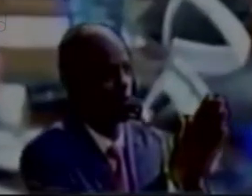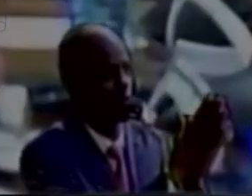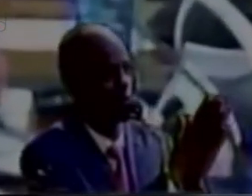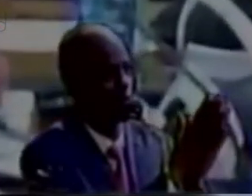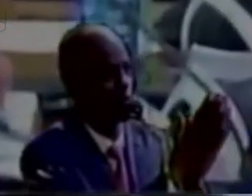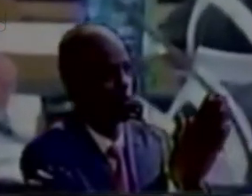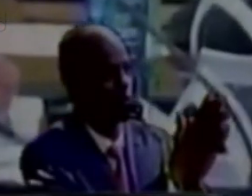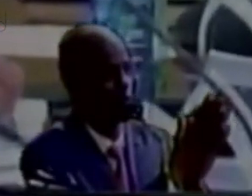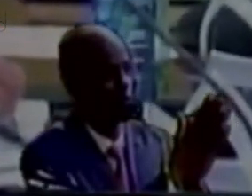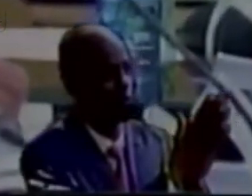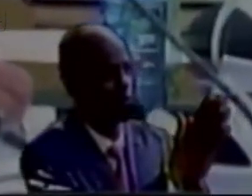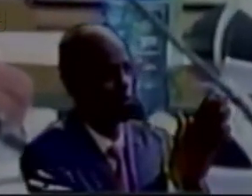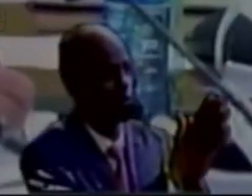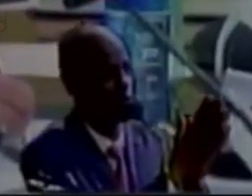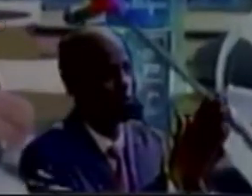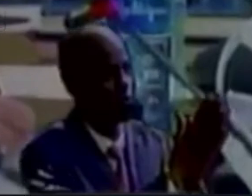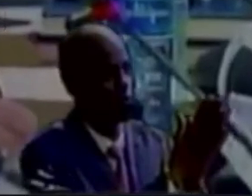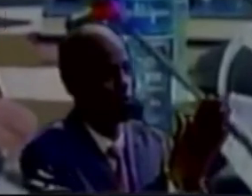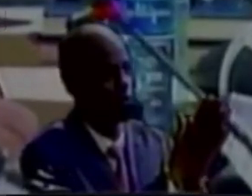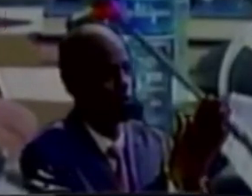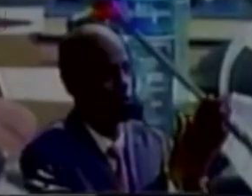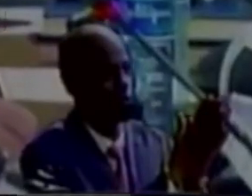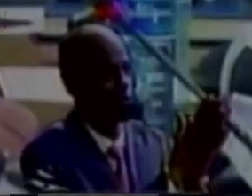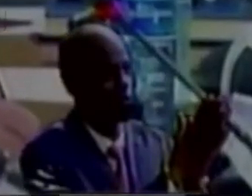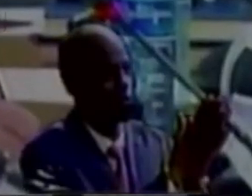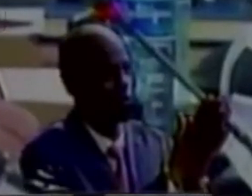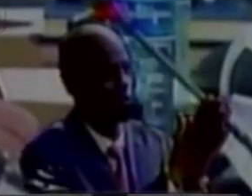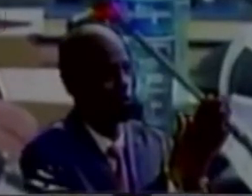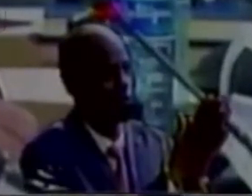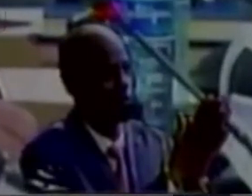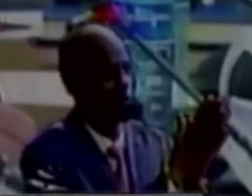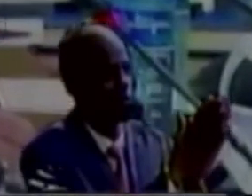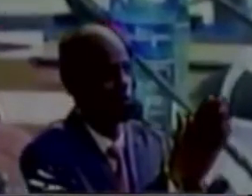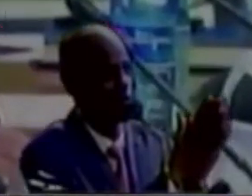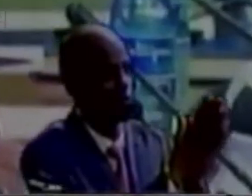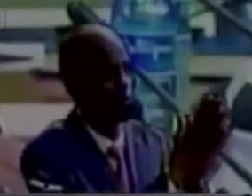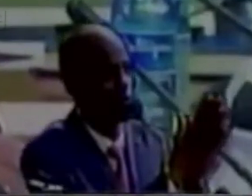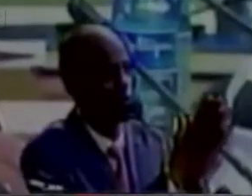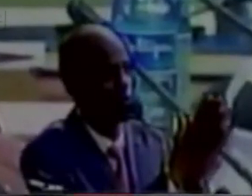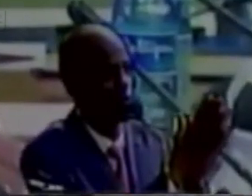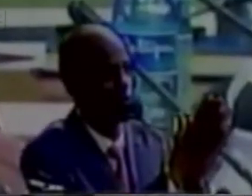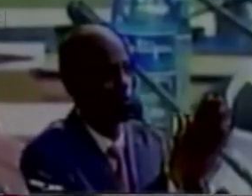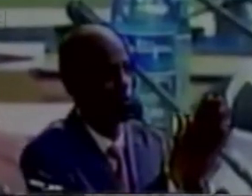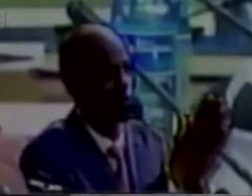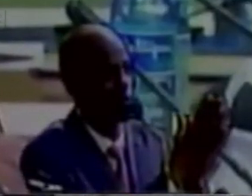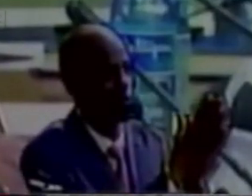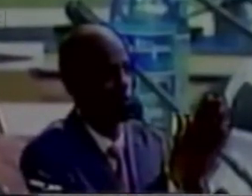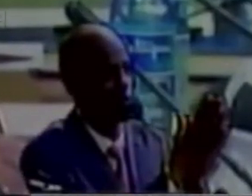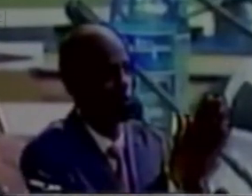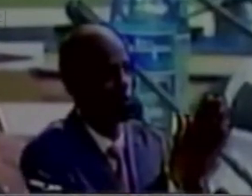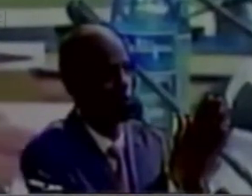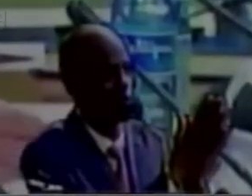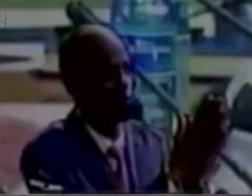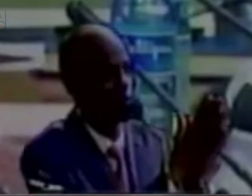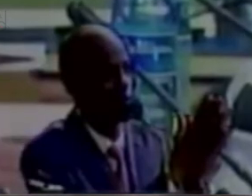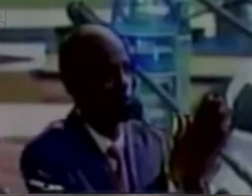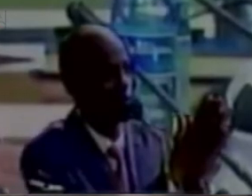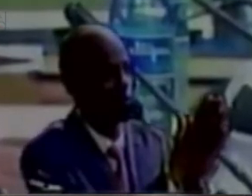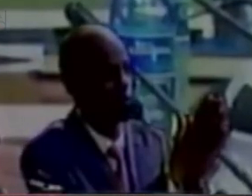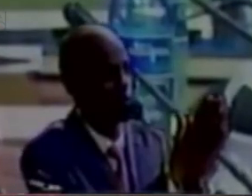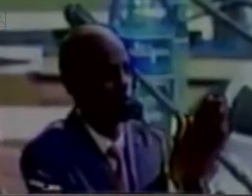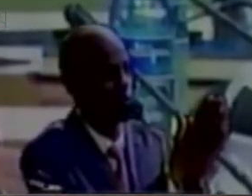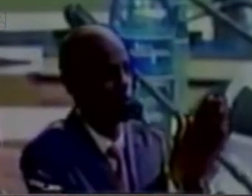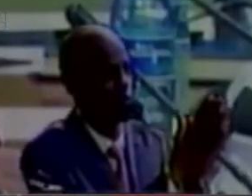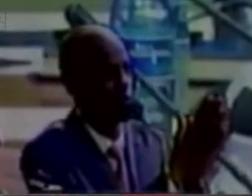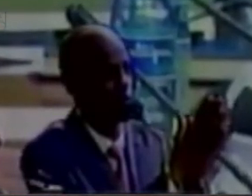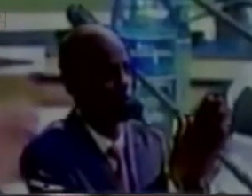dollars. Des bâtiments résidentiels tels que les écoles, hôpitaux, bâtiments publics, 162 millions de dollars. Et